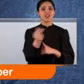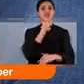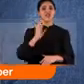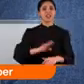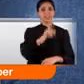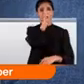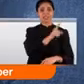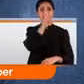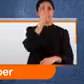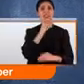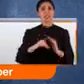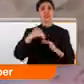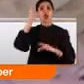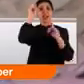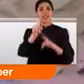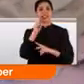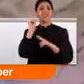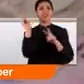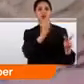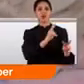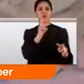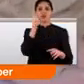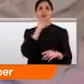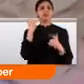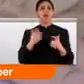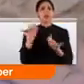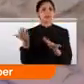sonra ilk kez karşısında gördü. 2 senede sen neredesin?